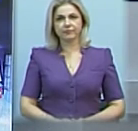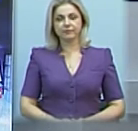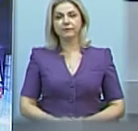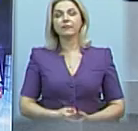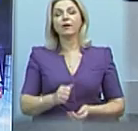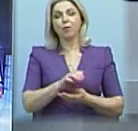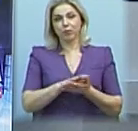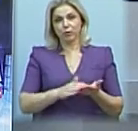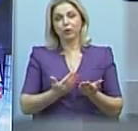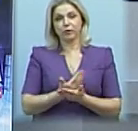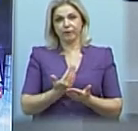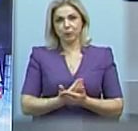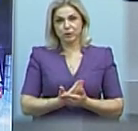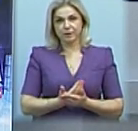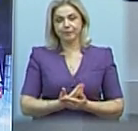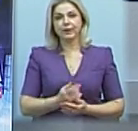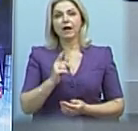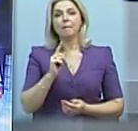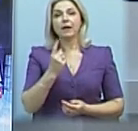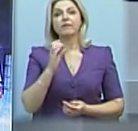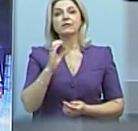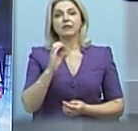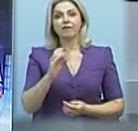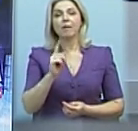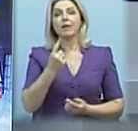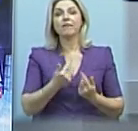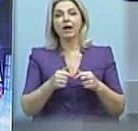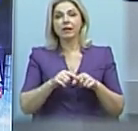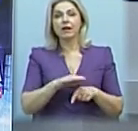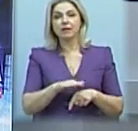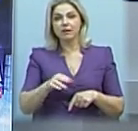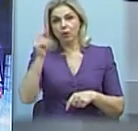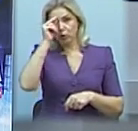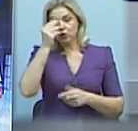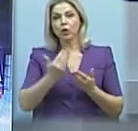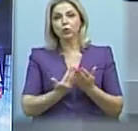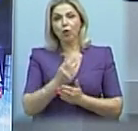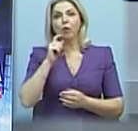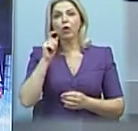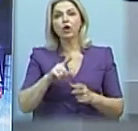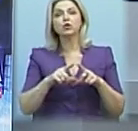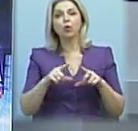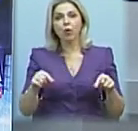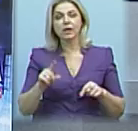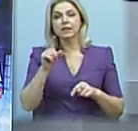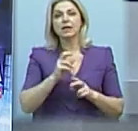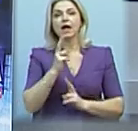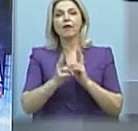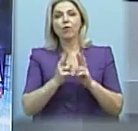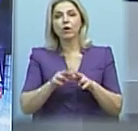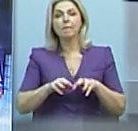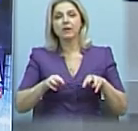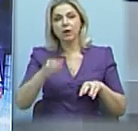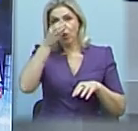І ми продовжуємо наш випуск. З 1 вересня першачки навчатимуться у новій українській школі за реформою